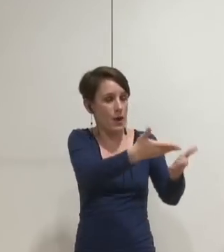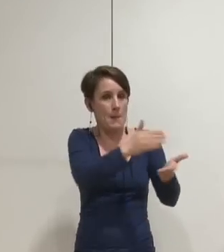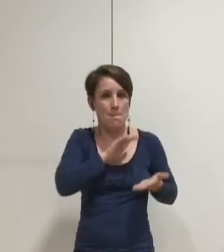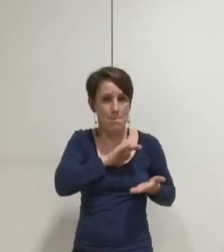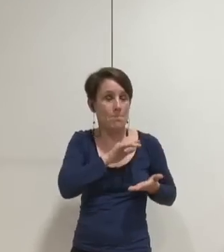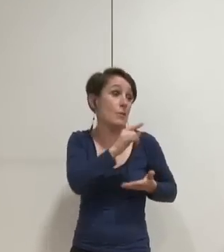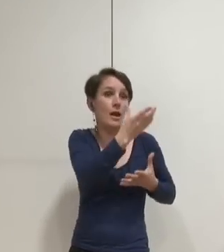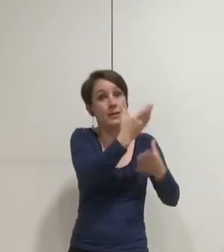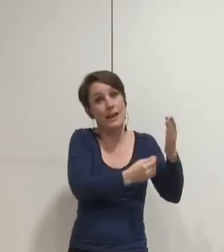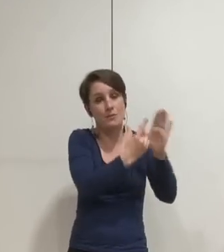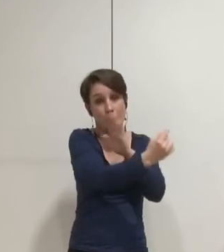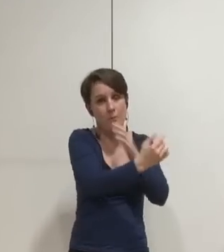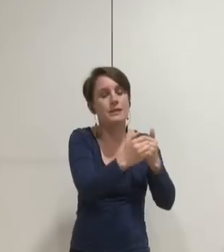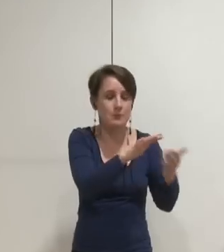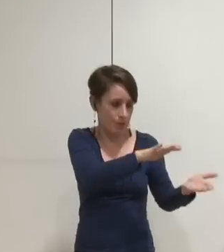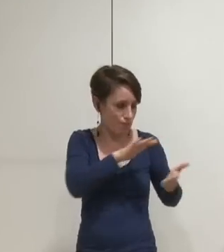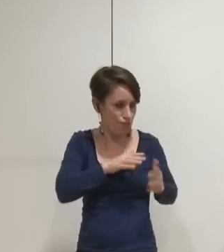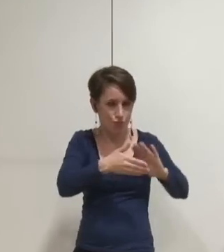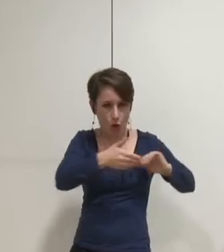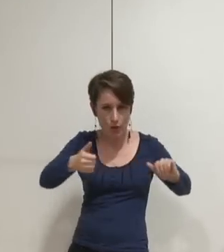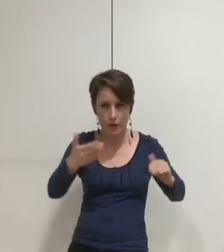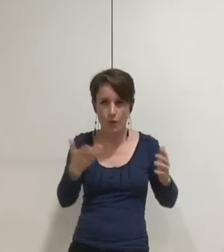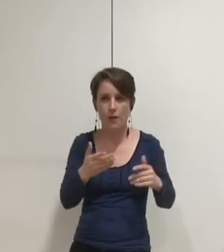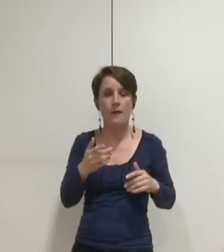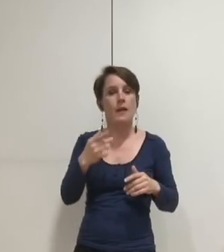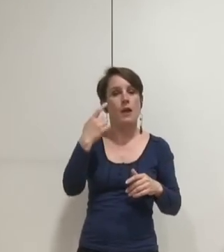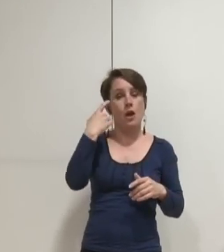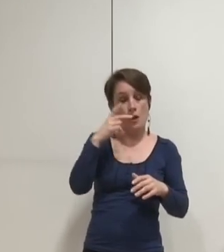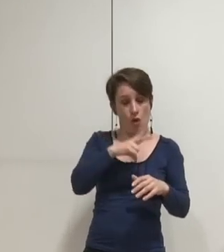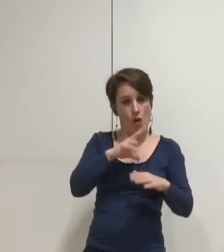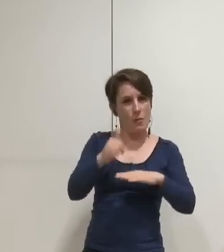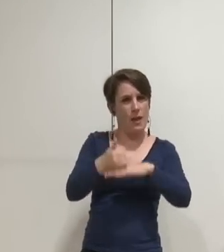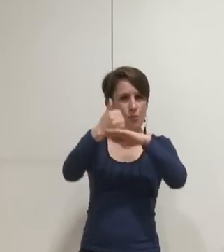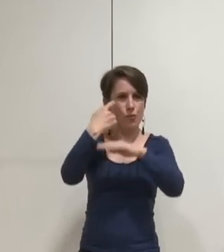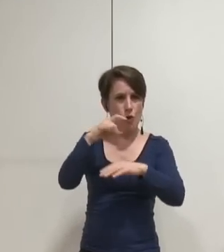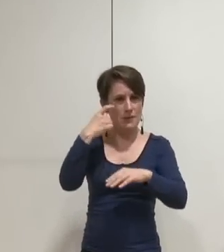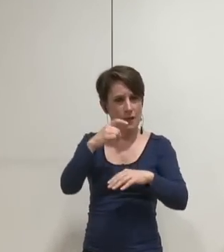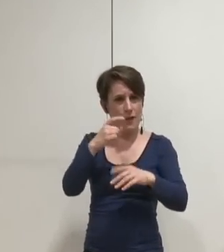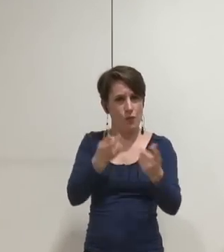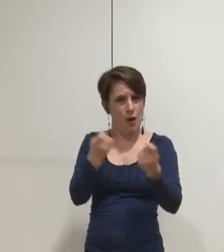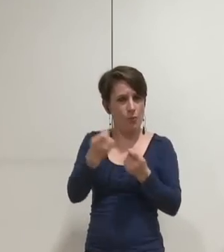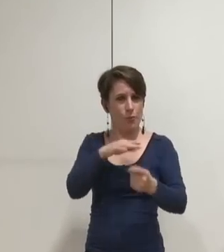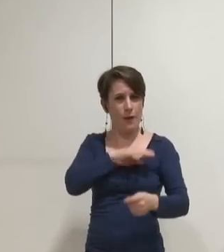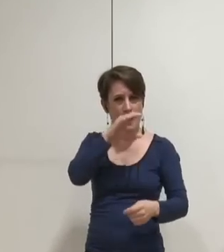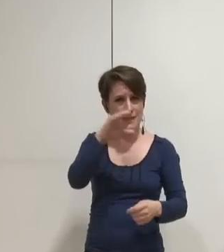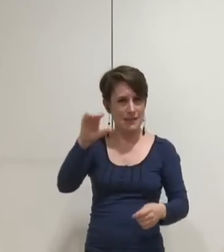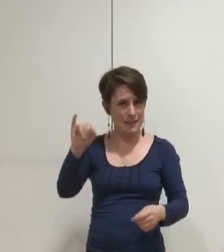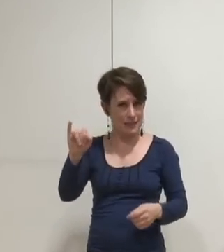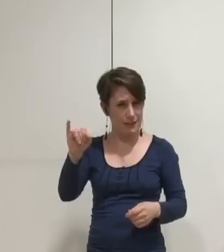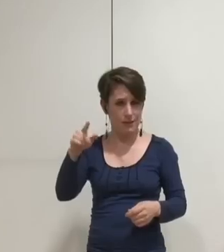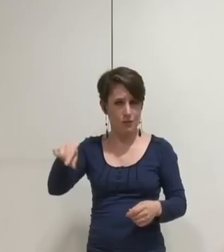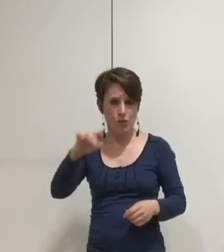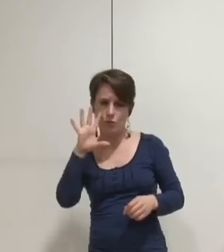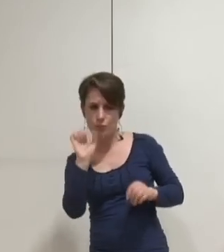que il y a un observatoire conduit par la Chambre de commerce et d'industrie de Grenoble qui a identifié un certain